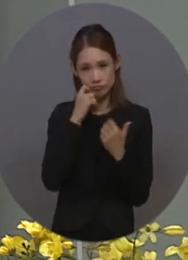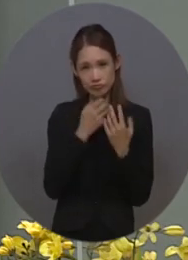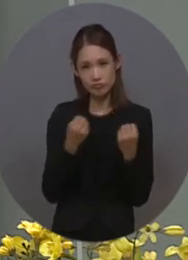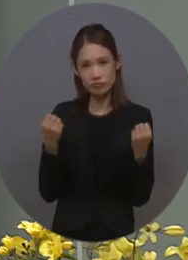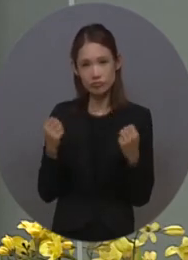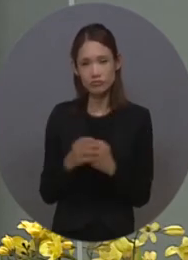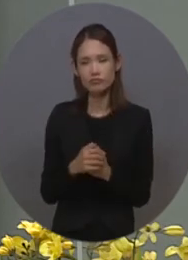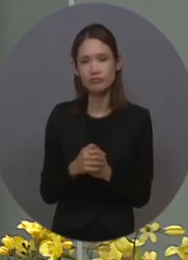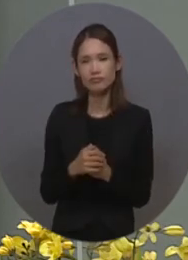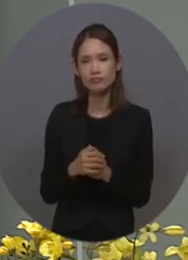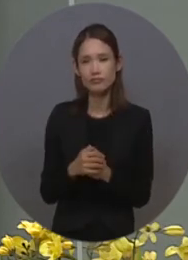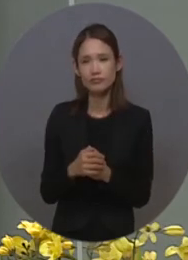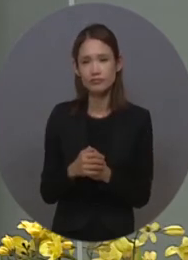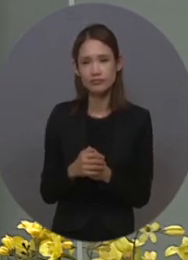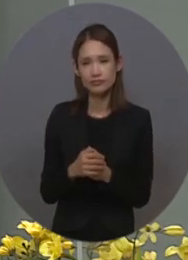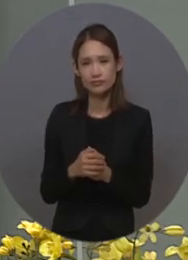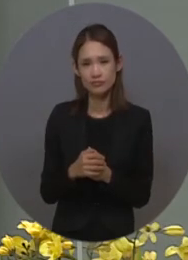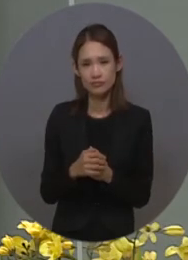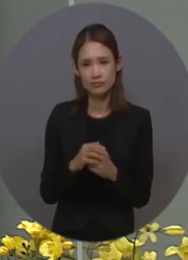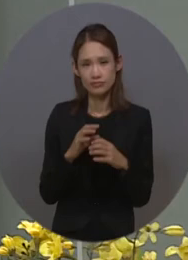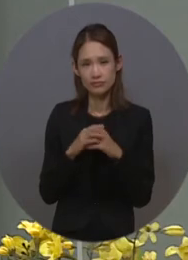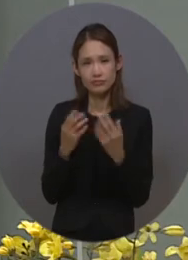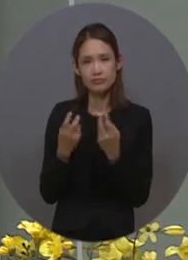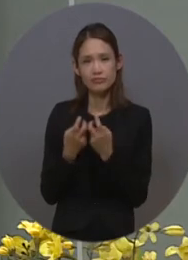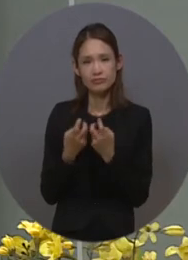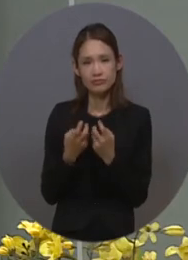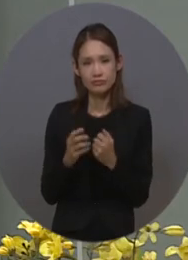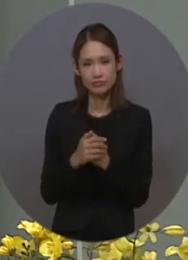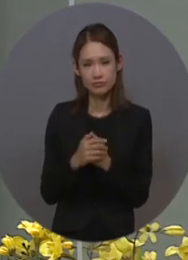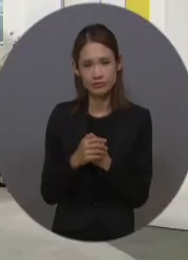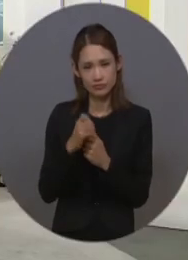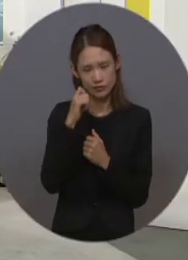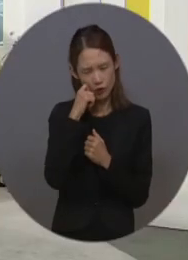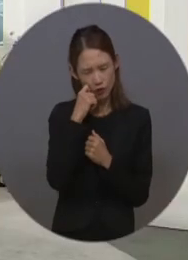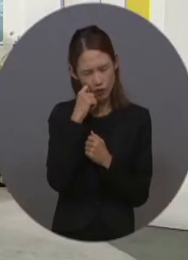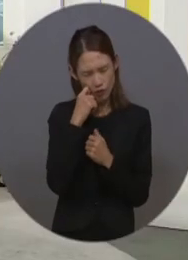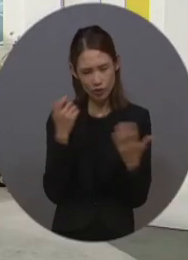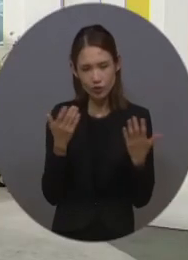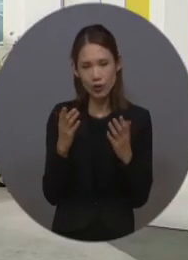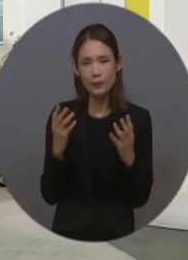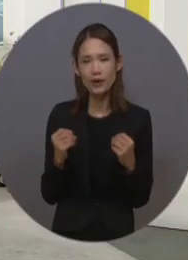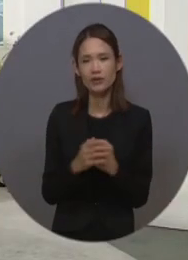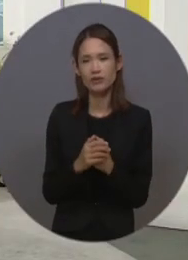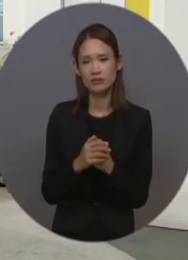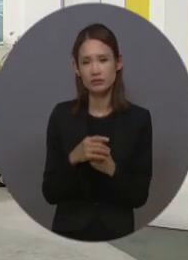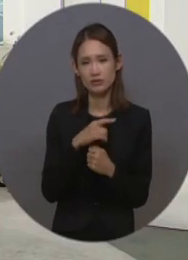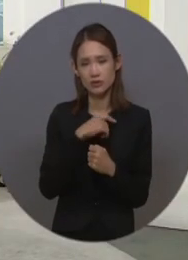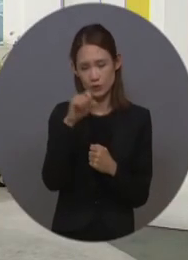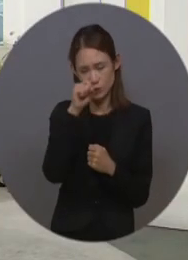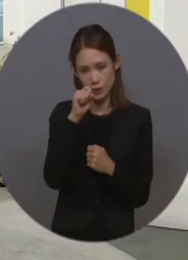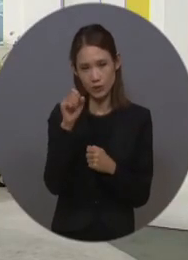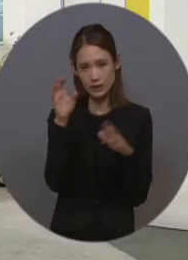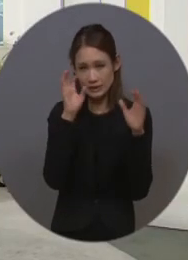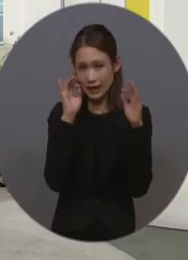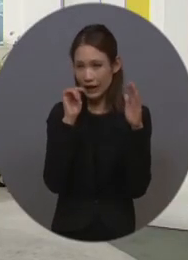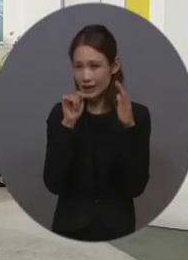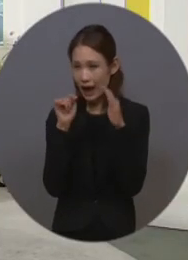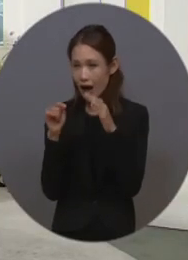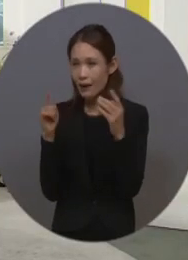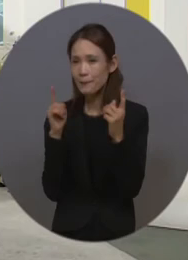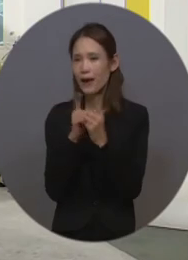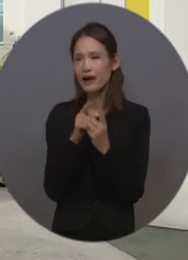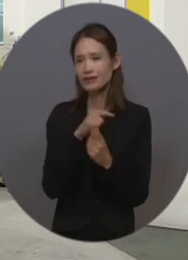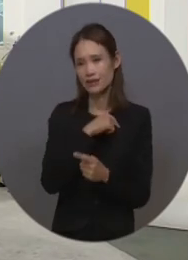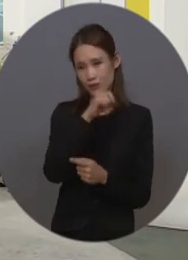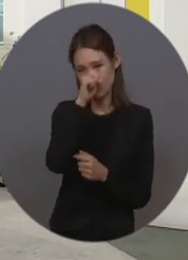이렇게 많잖아요. 네, 어려운 분들. 그분들하고 스킨십은 어떻게 하고 계세요? 어려운 분들 많이 계시고요. 제일 네. 좋은 거는 역시 찾아가서 만나는 게 제일 좋고요. 네.